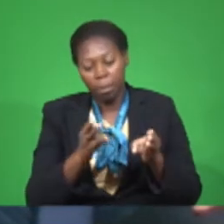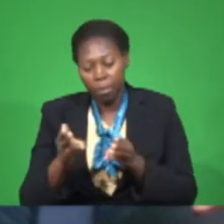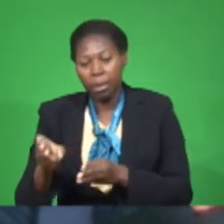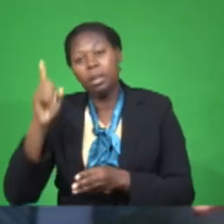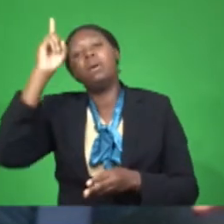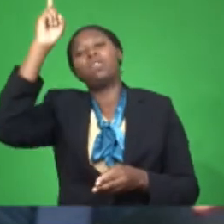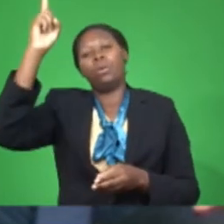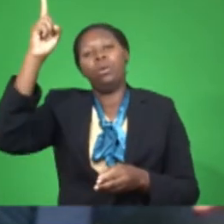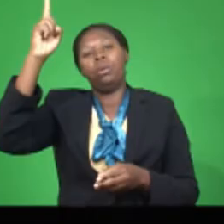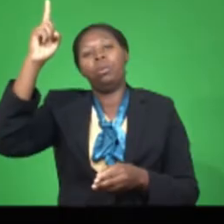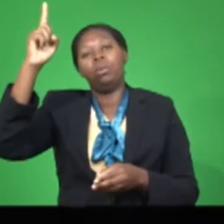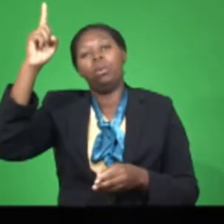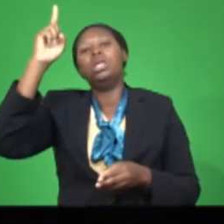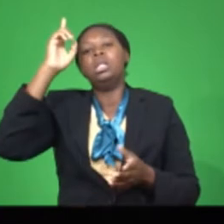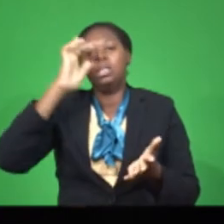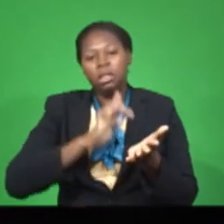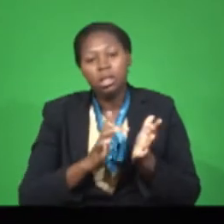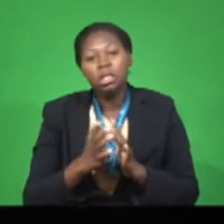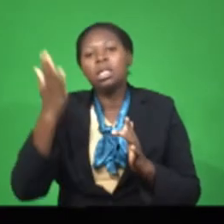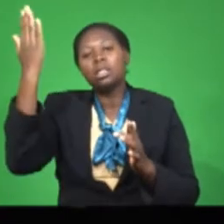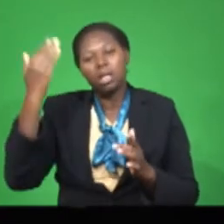panyika betera akauyira vatadzi